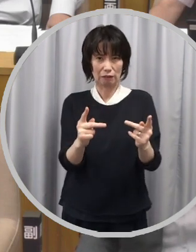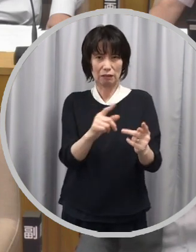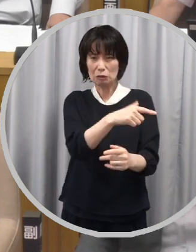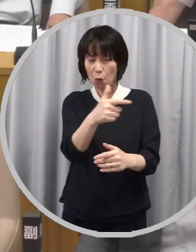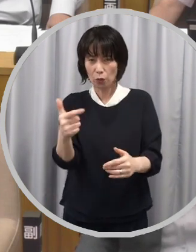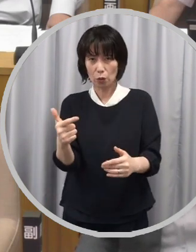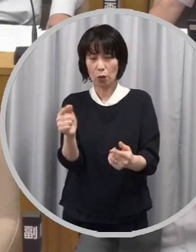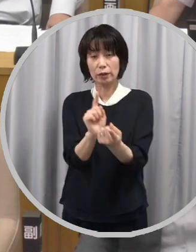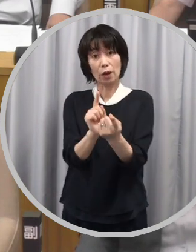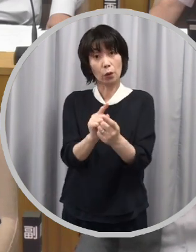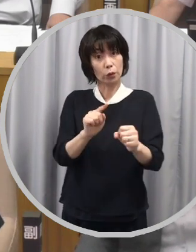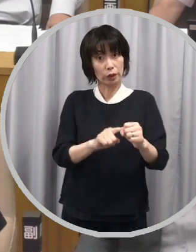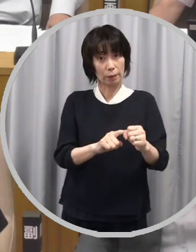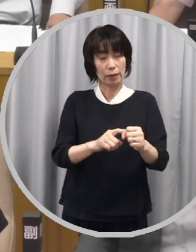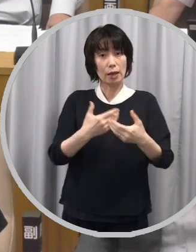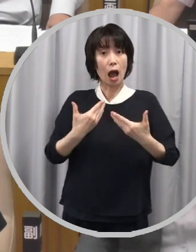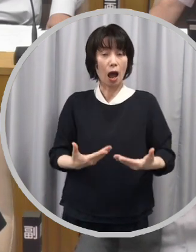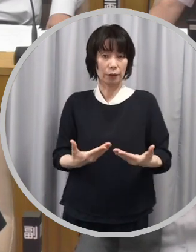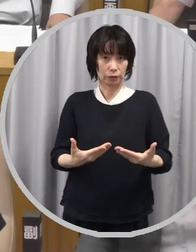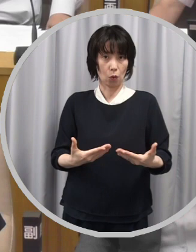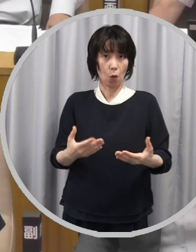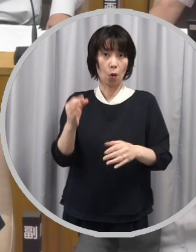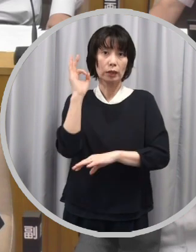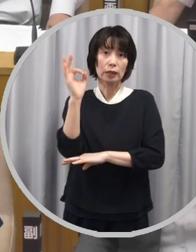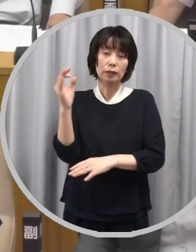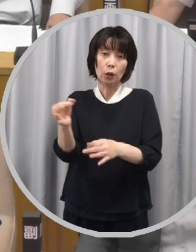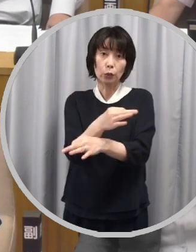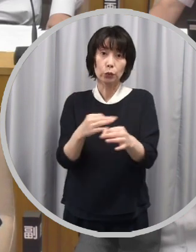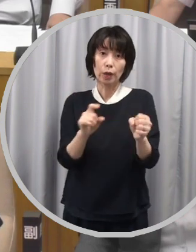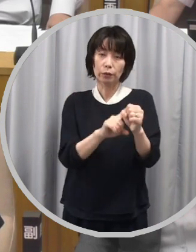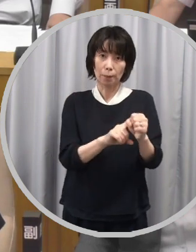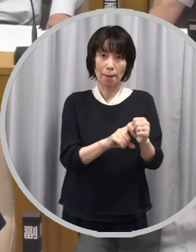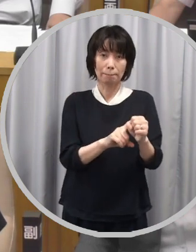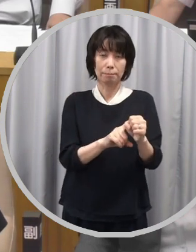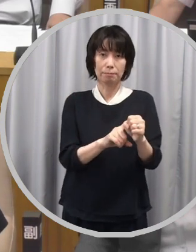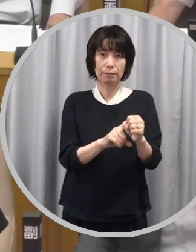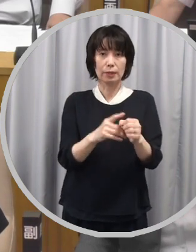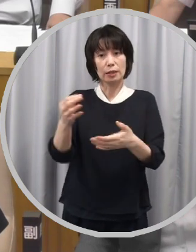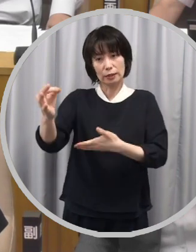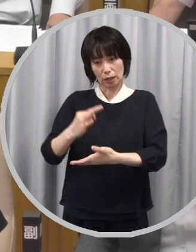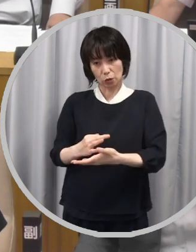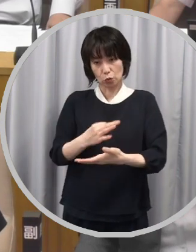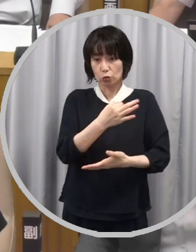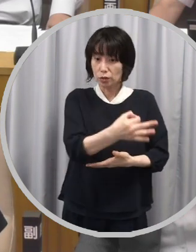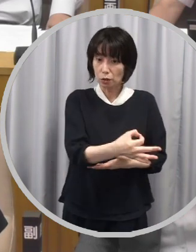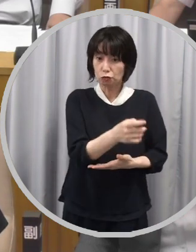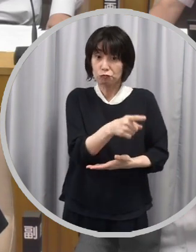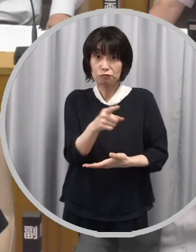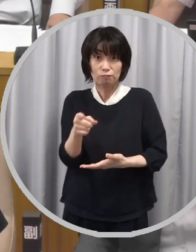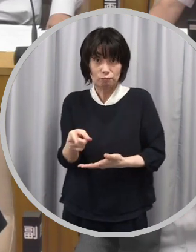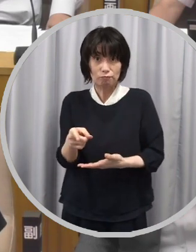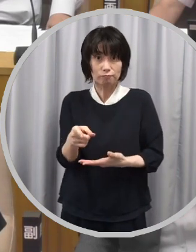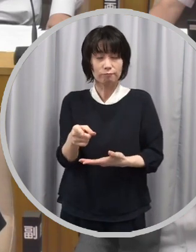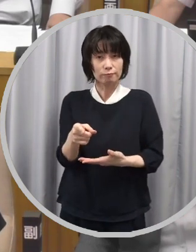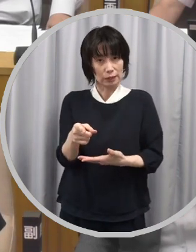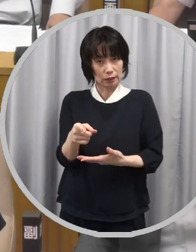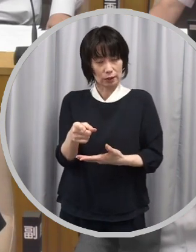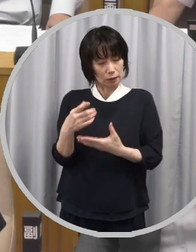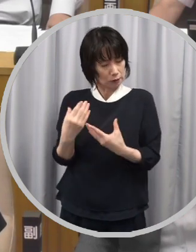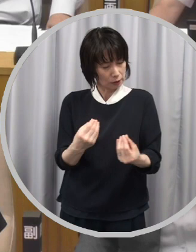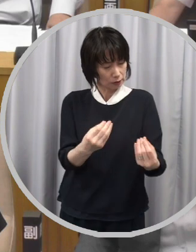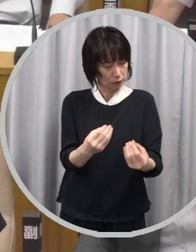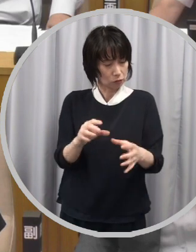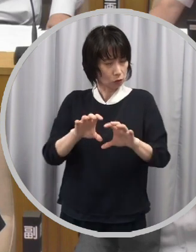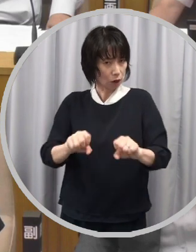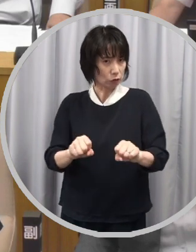し、安定的な財政運営を行うためには、歳入、歳出両面にわたり、財政の健全性